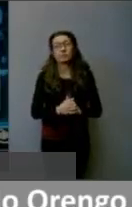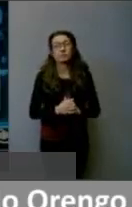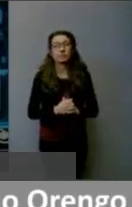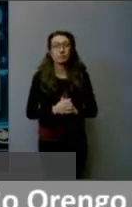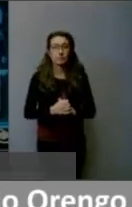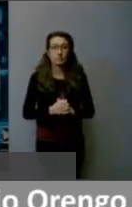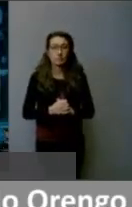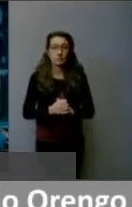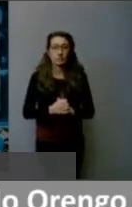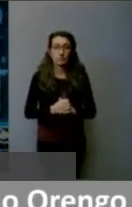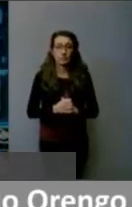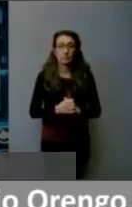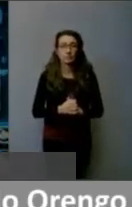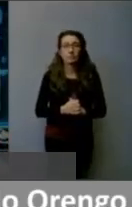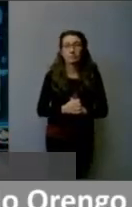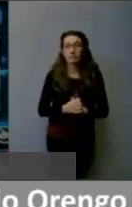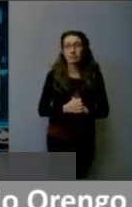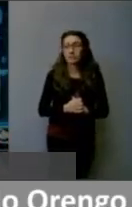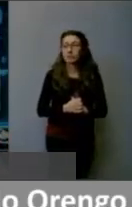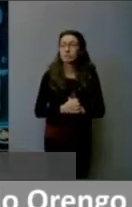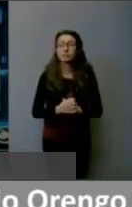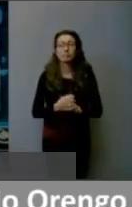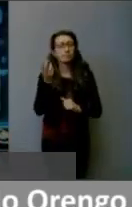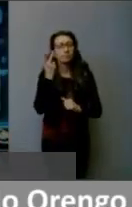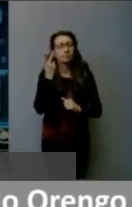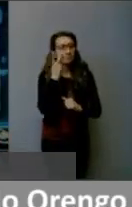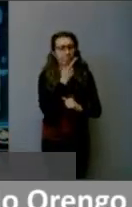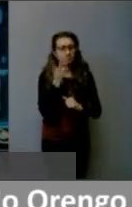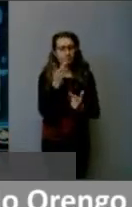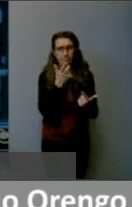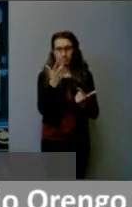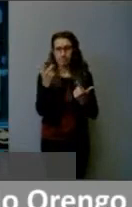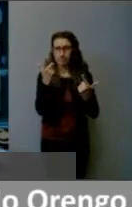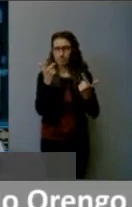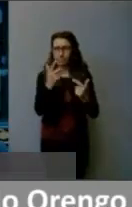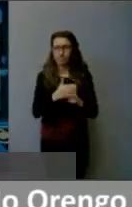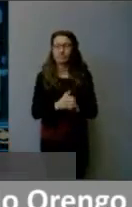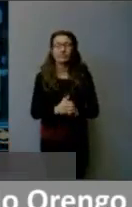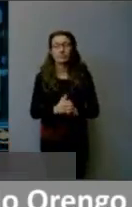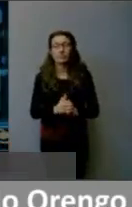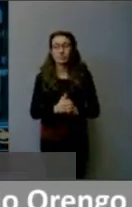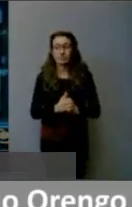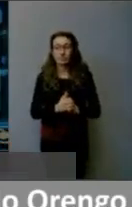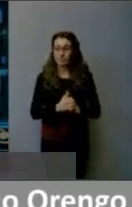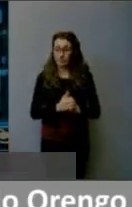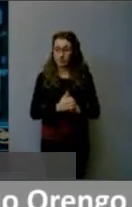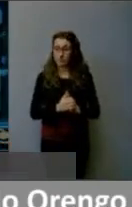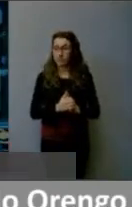Non ne vedo.